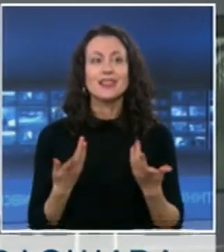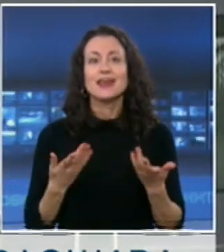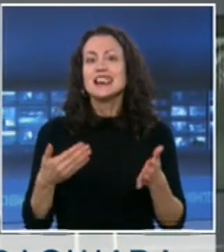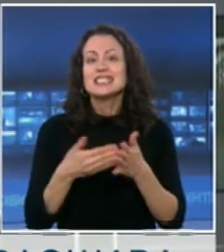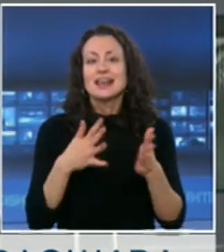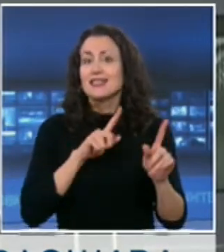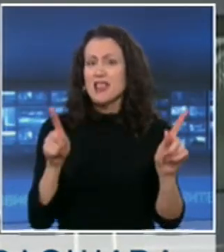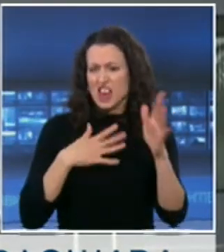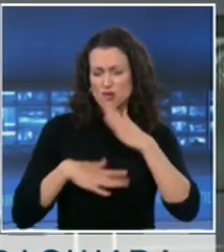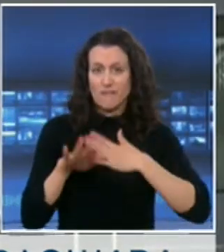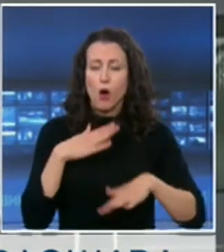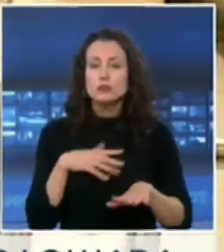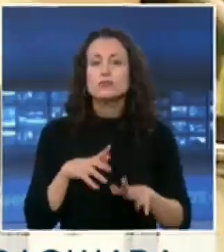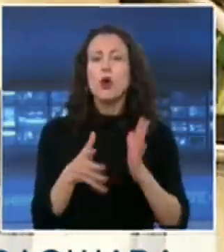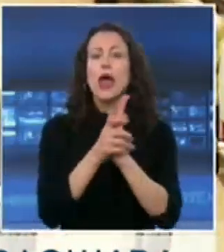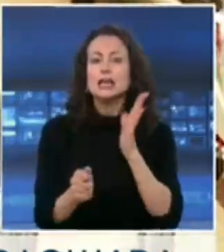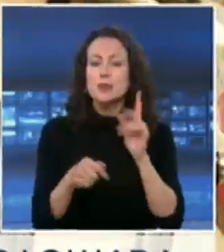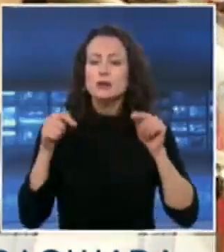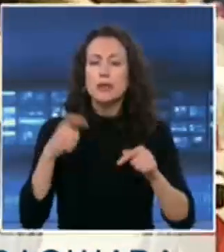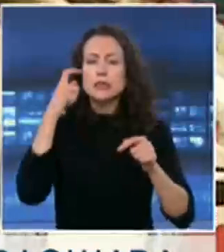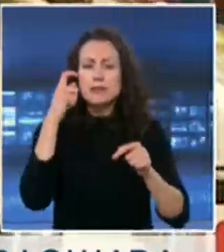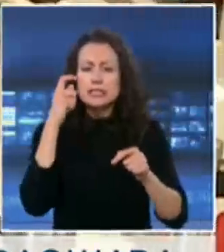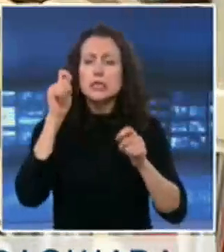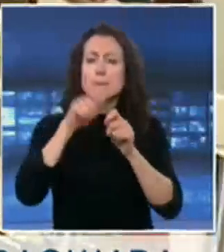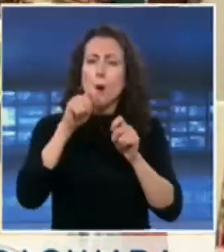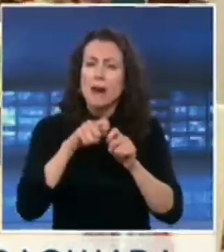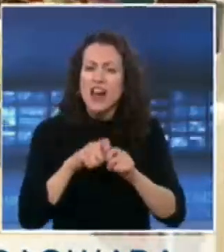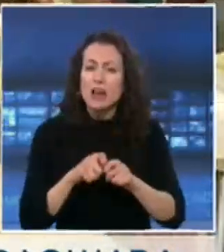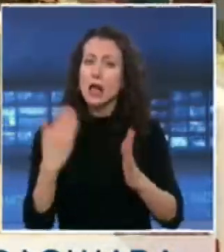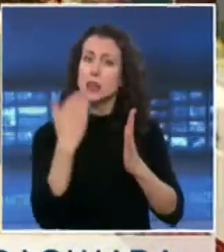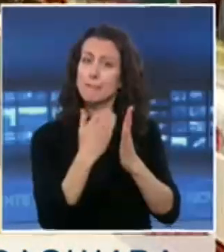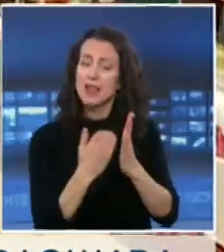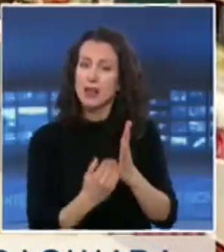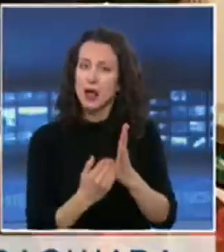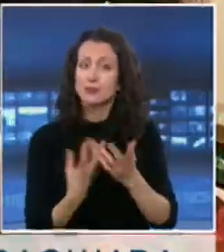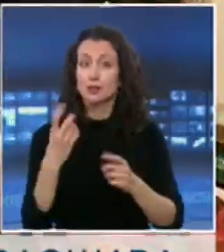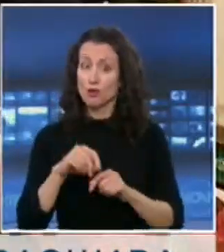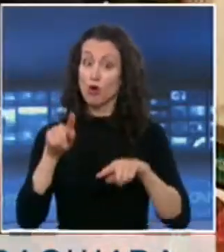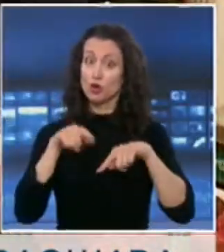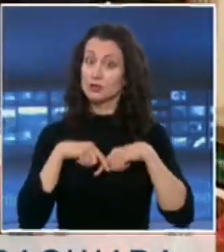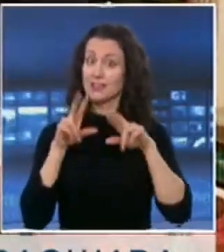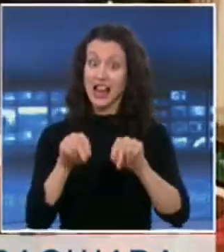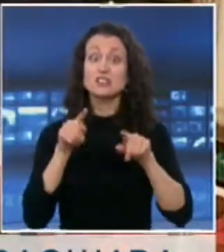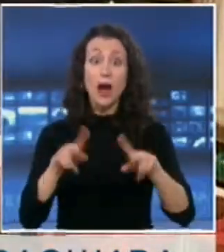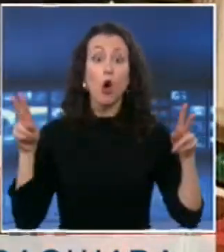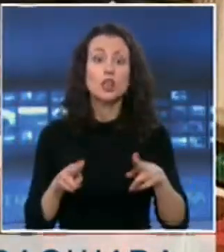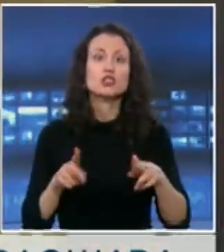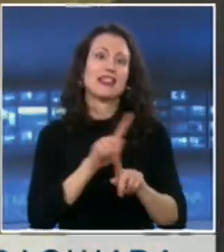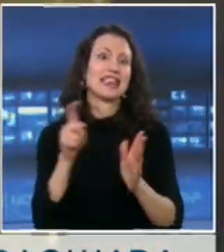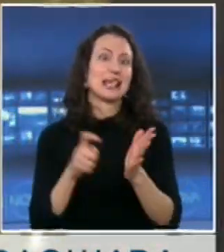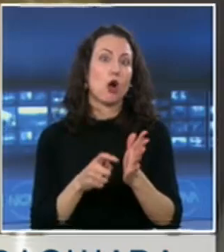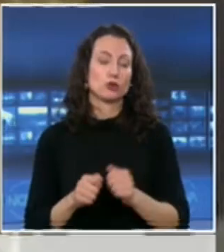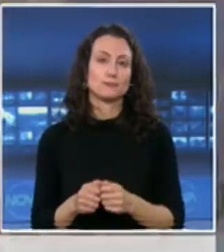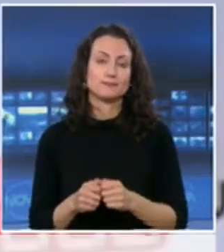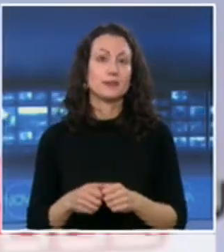обсъждали ревизия на правилата. Междувременно юристи предупредиха, че това ограничение е незаконно. Държавата се занимава